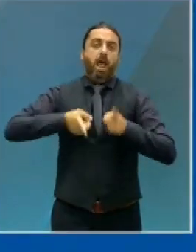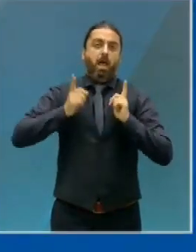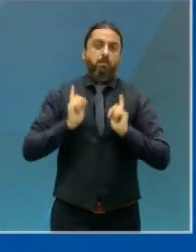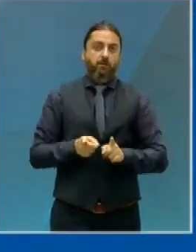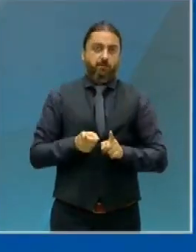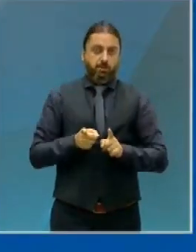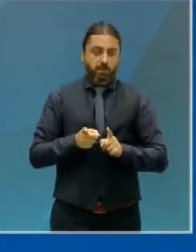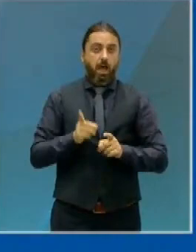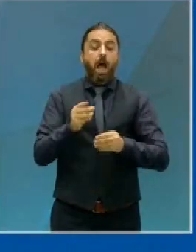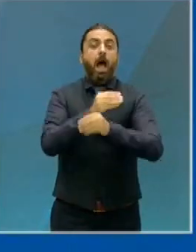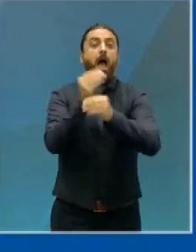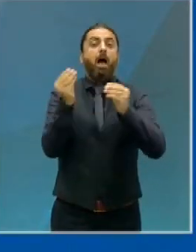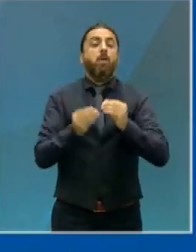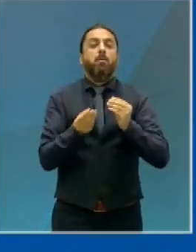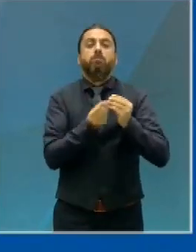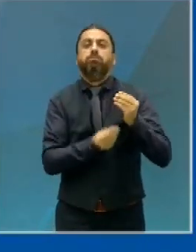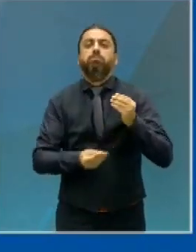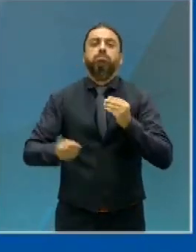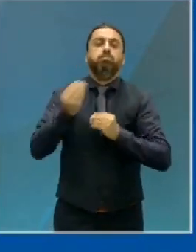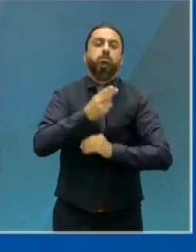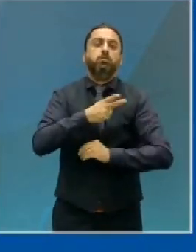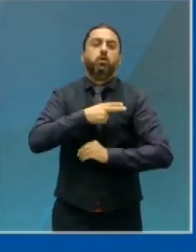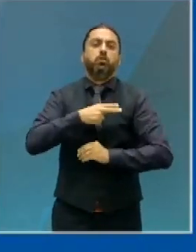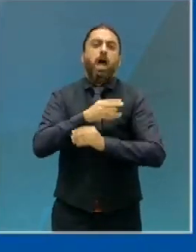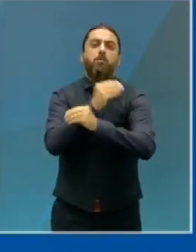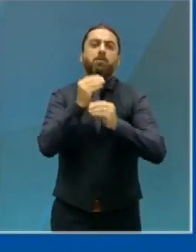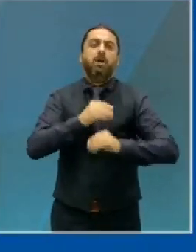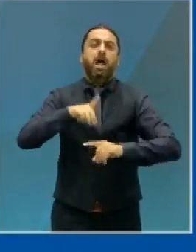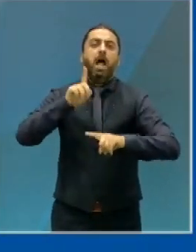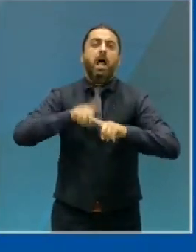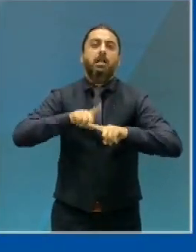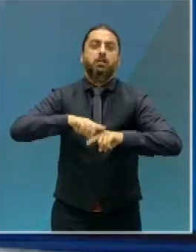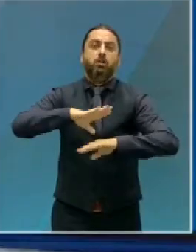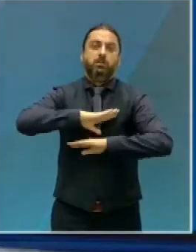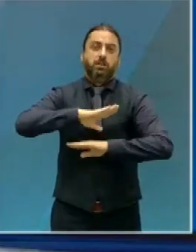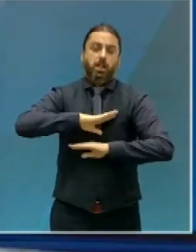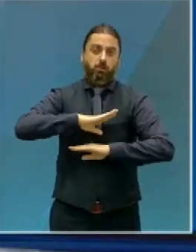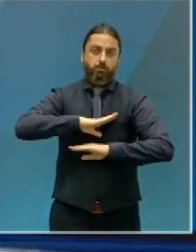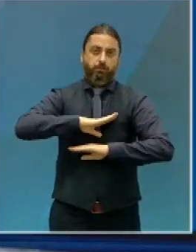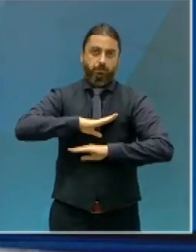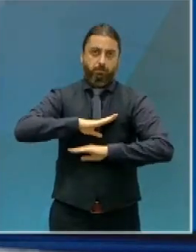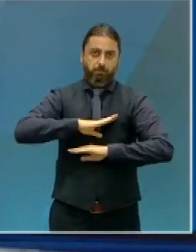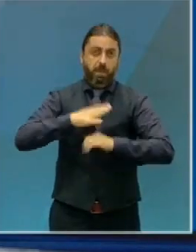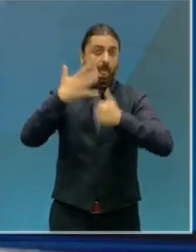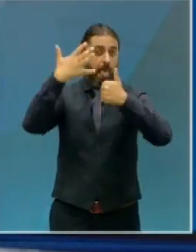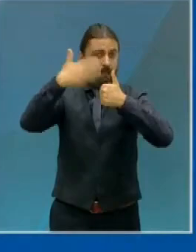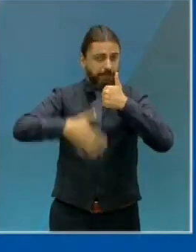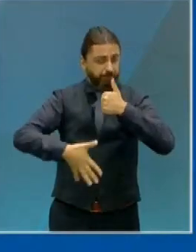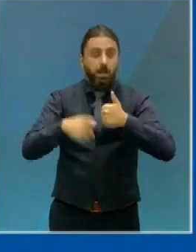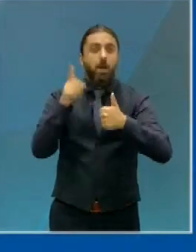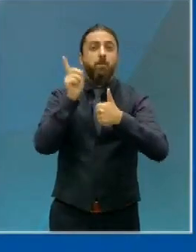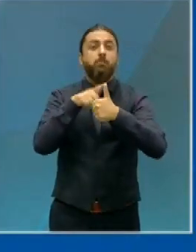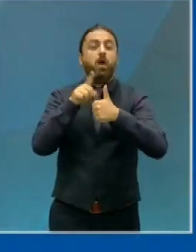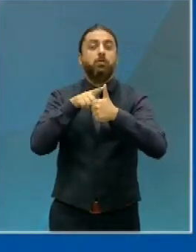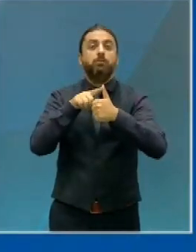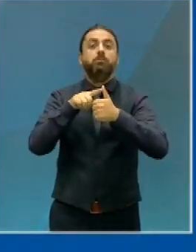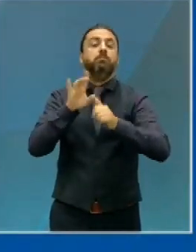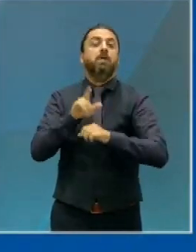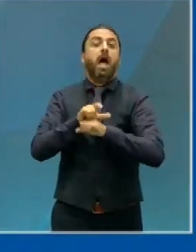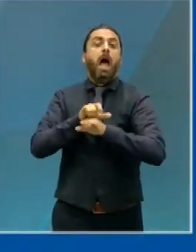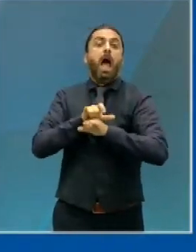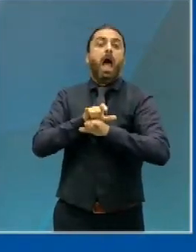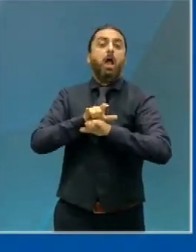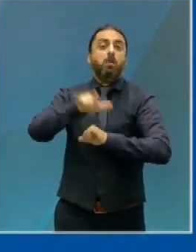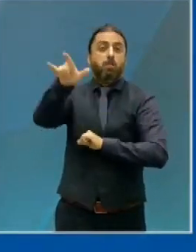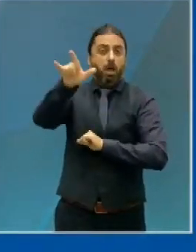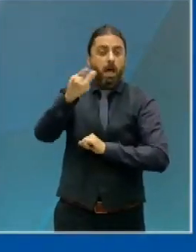την ισχύ, τη λειτουργικότητα και την αποτελεσματικότητα των ελληνικών όπλων. Πρώτον, η πολεμική μας αεροπορία αποκτά